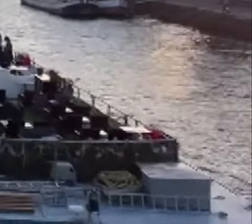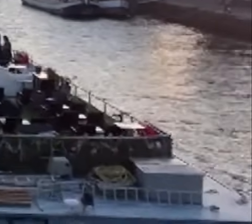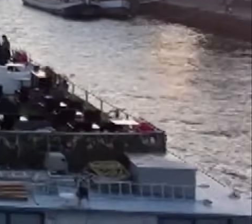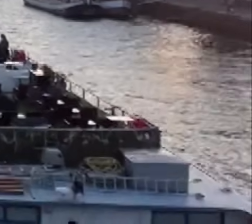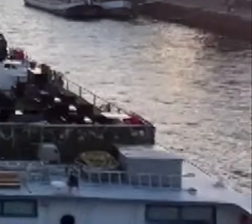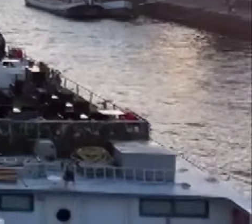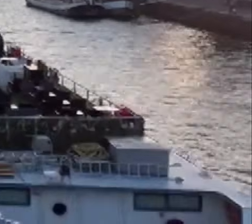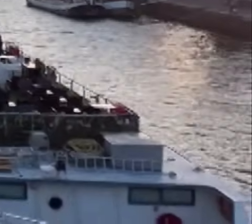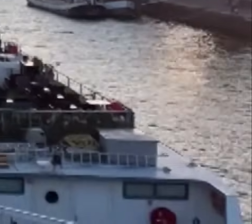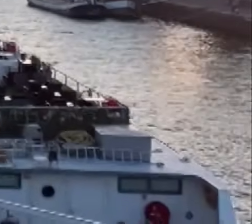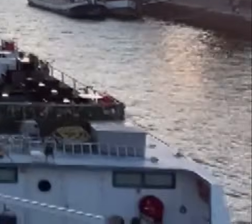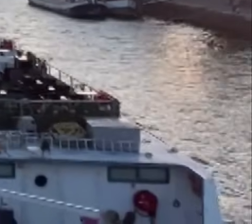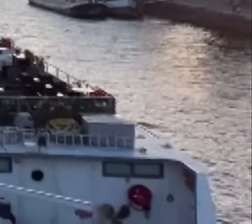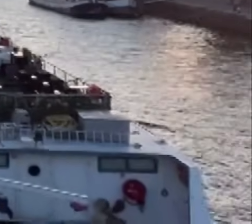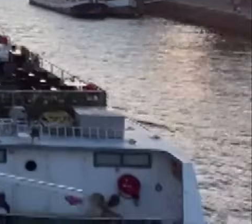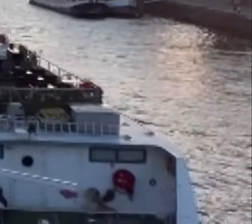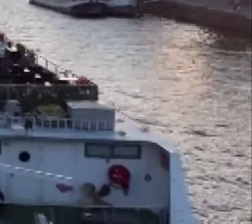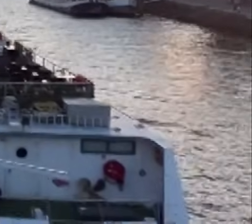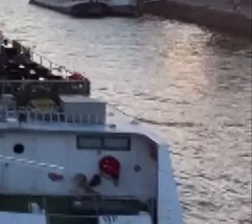d'après à